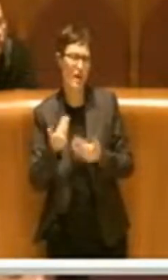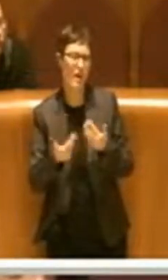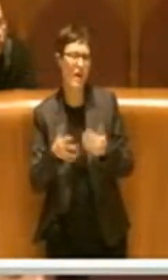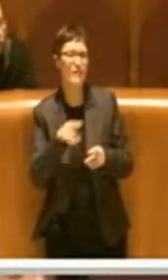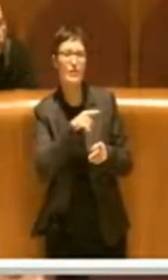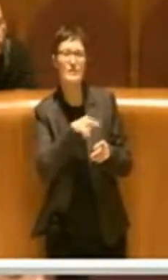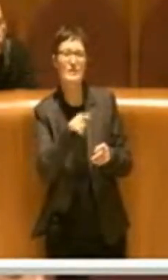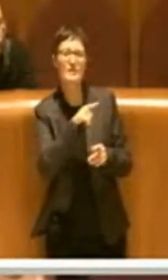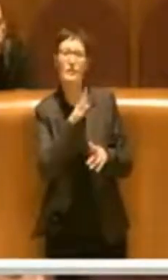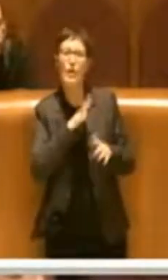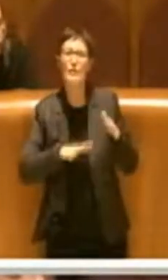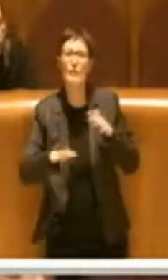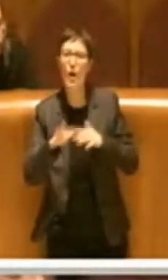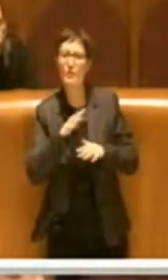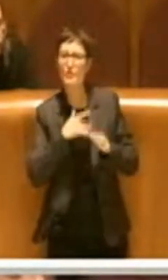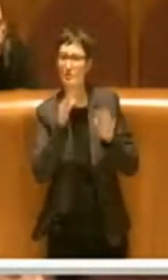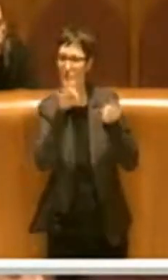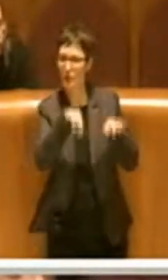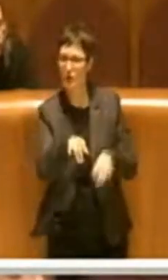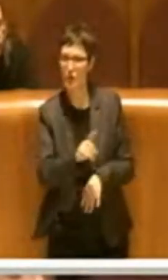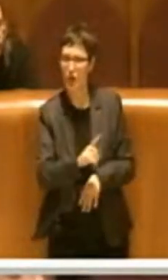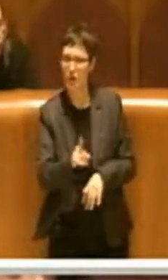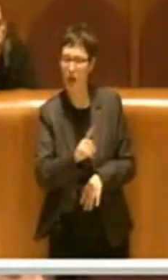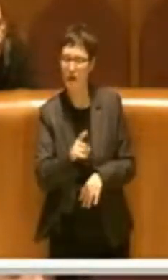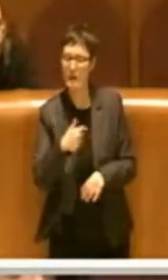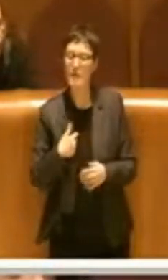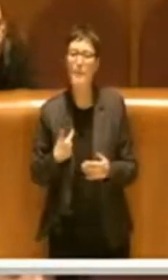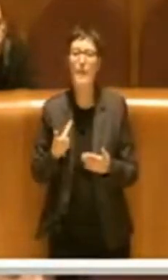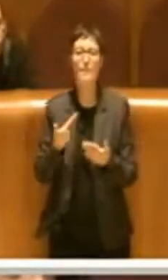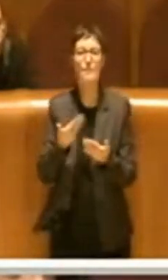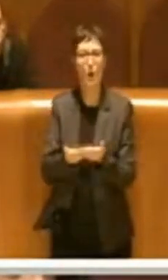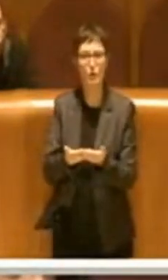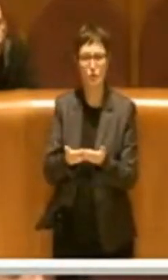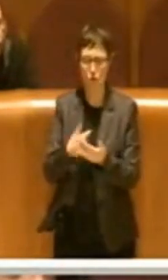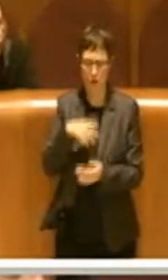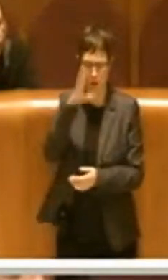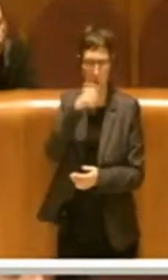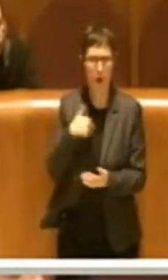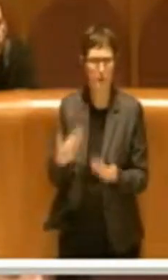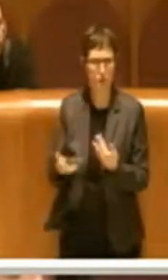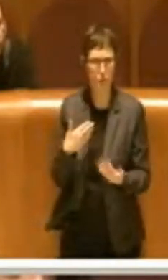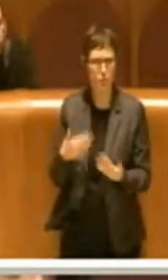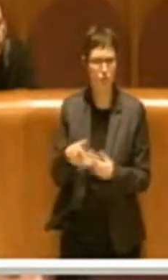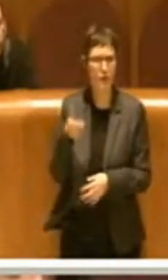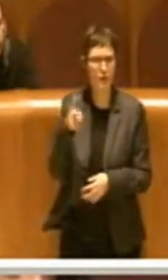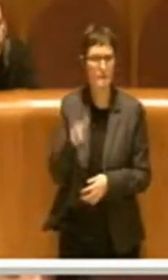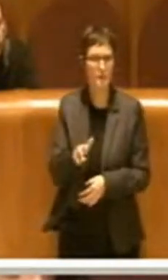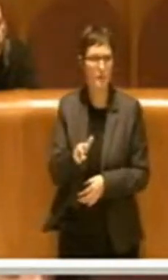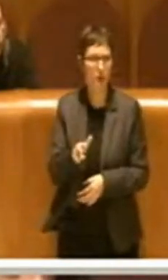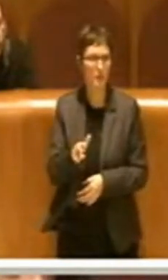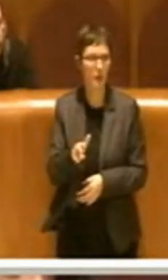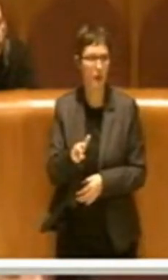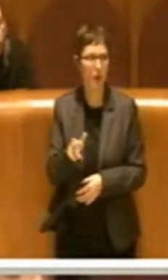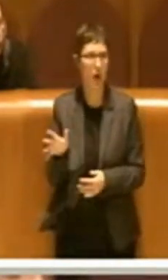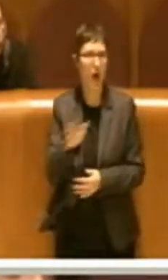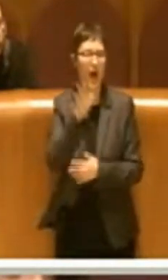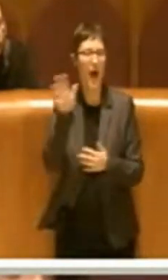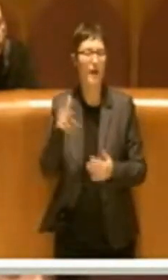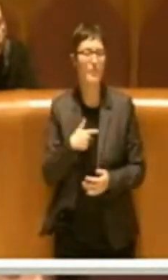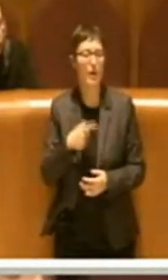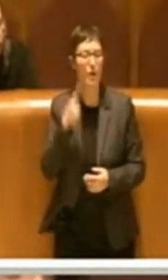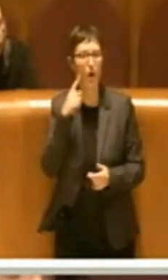illustreranno la sindaca e l'assessora, ma questa mozione, capisco l'urgenza perché almeno alza i riflettori su